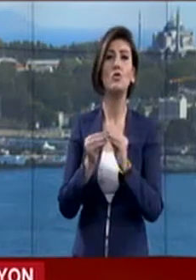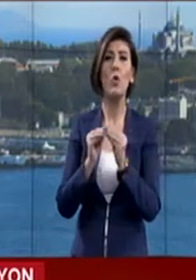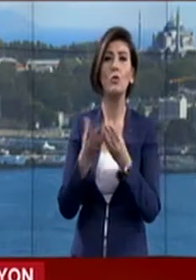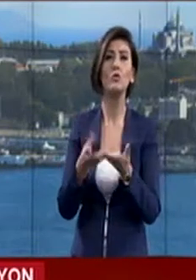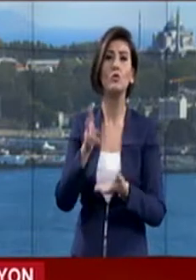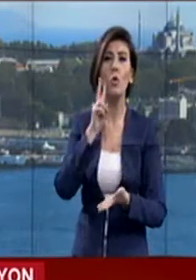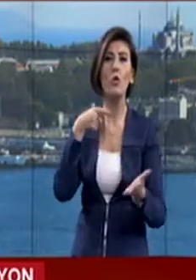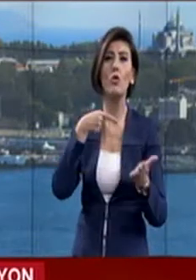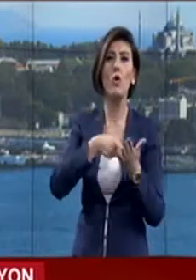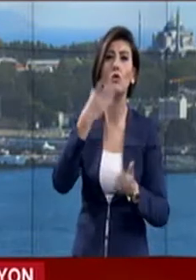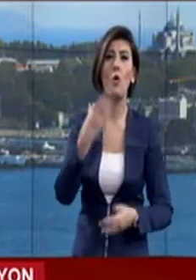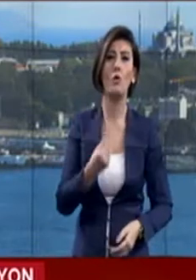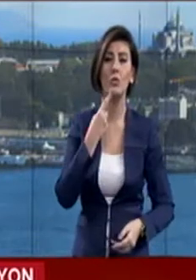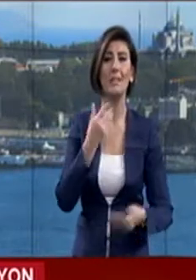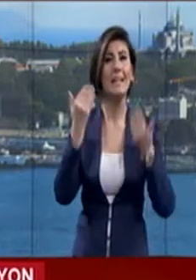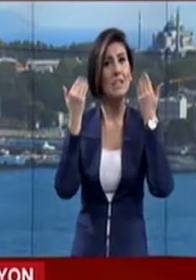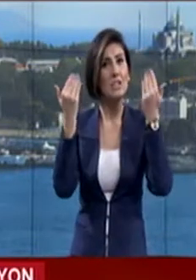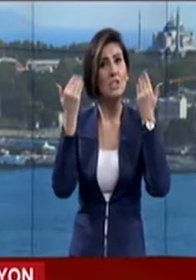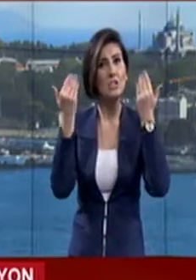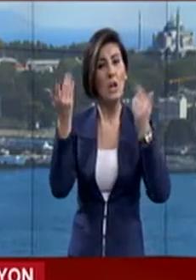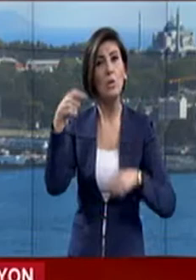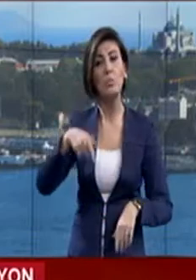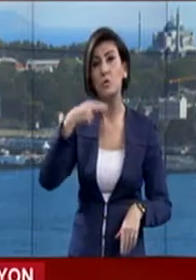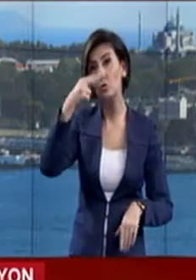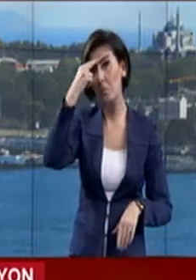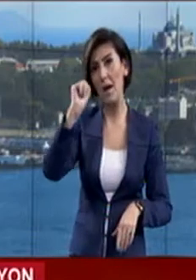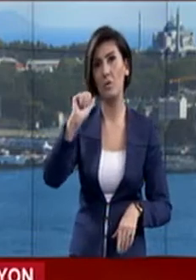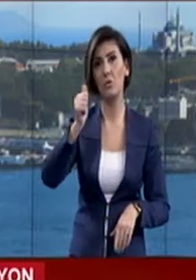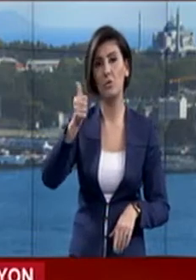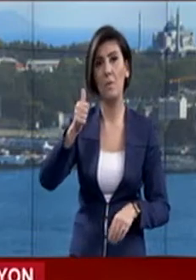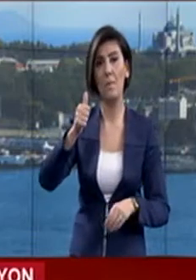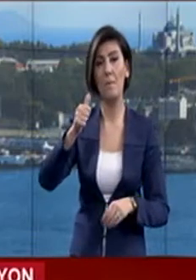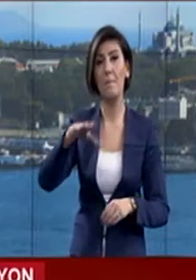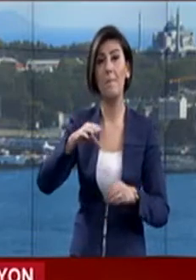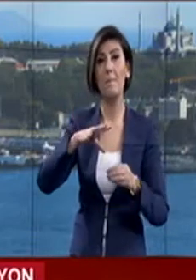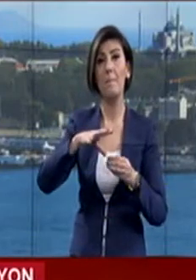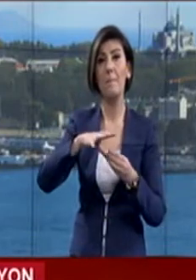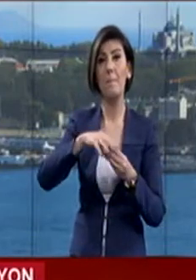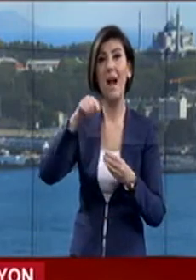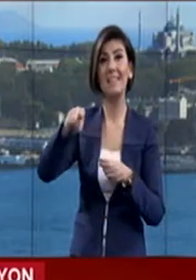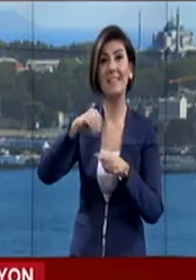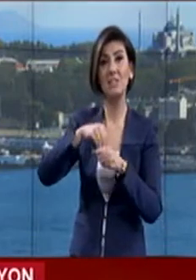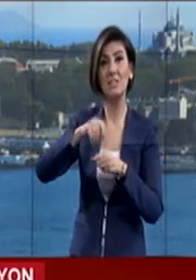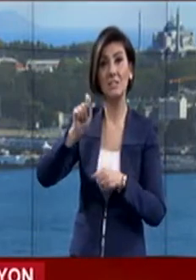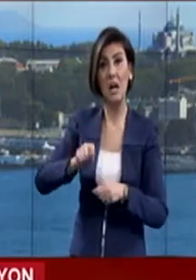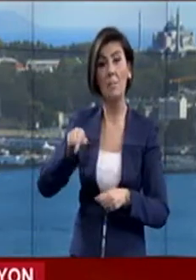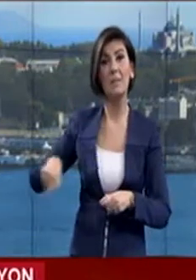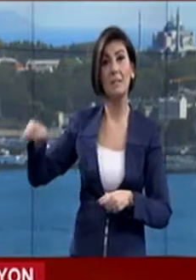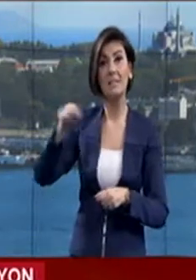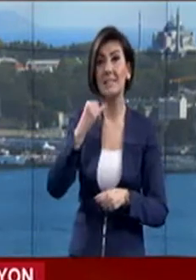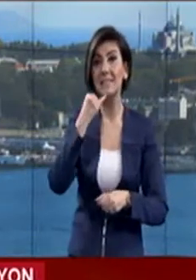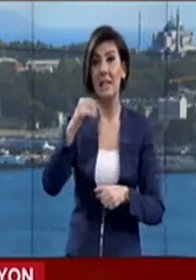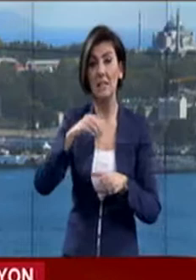son noktasına getirilmiştir. İnşallah bu Cuma günü Mardin'de yapılacak olan ziyaret sırasında Sayın